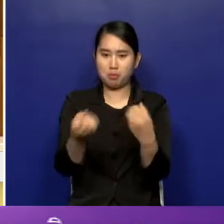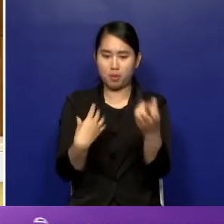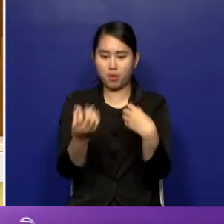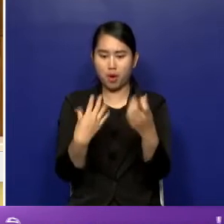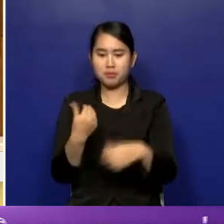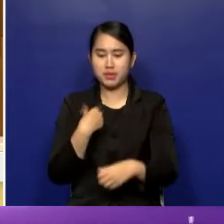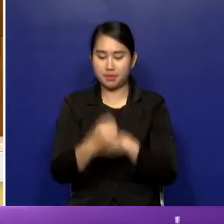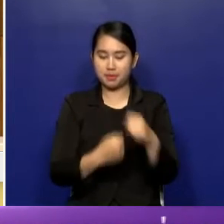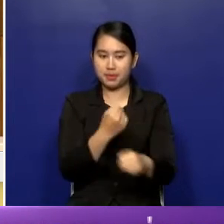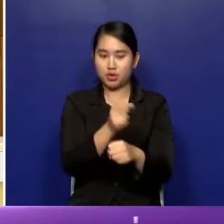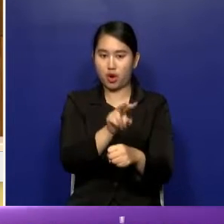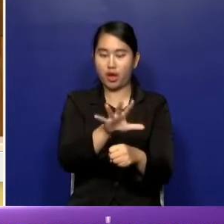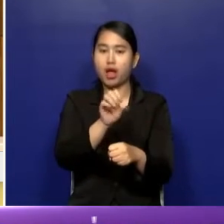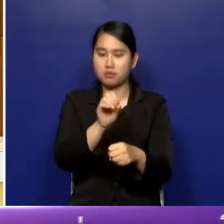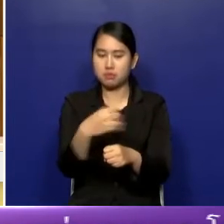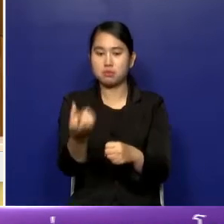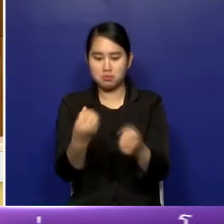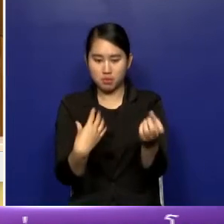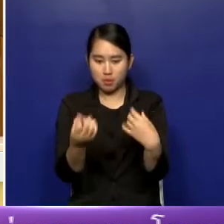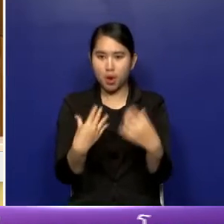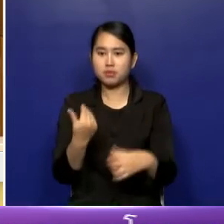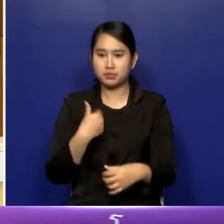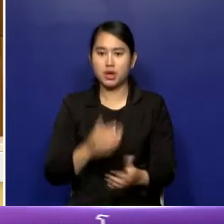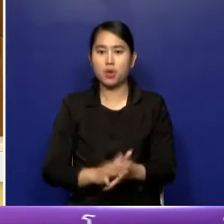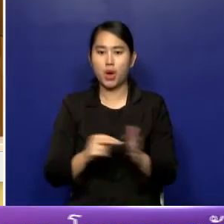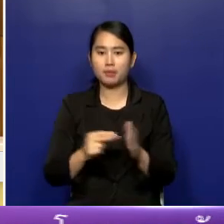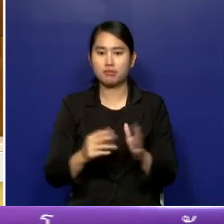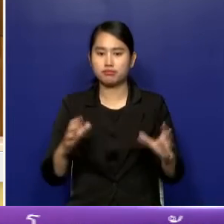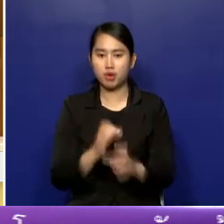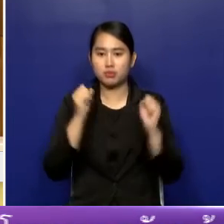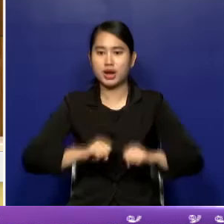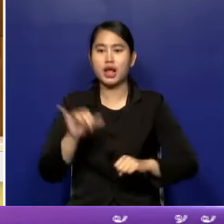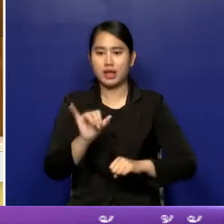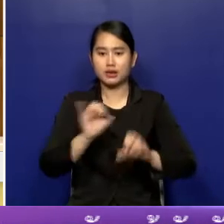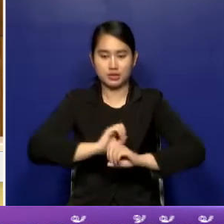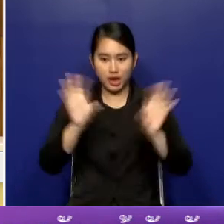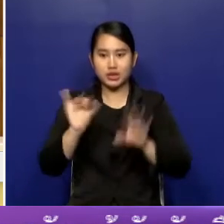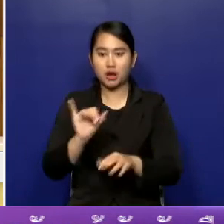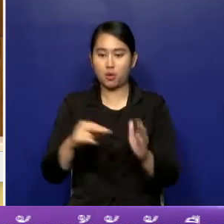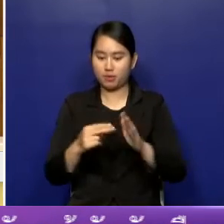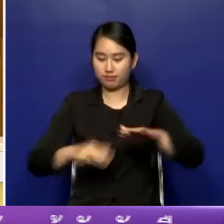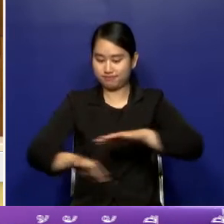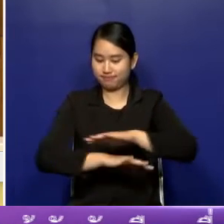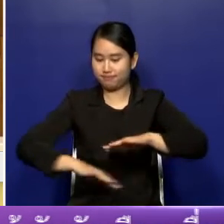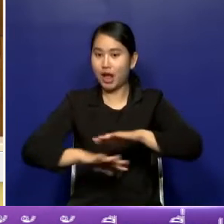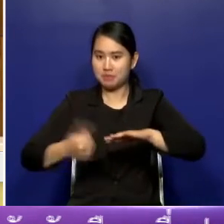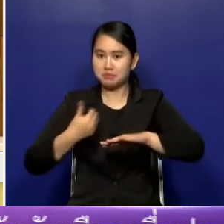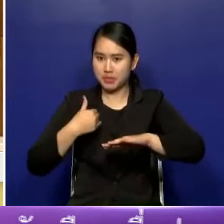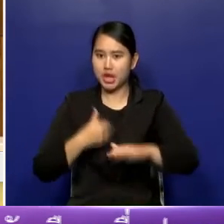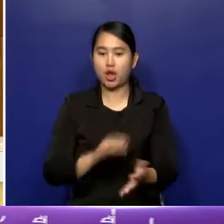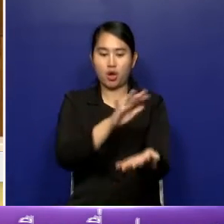ห kho